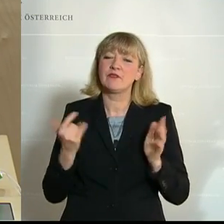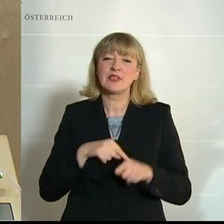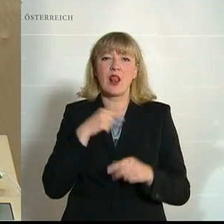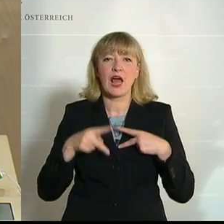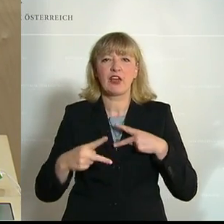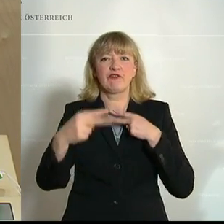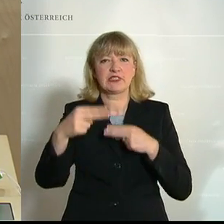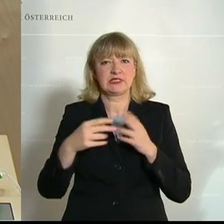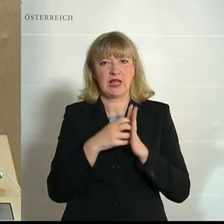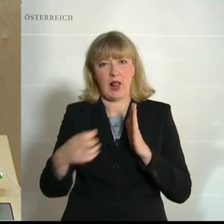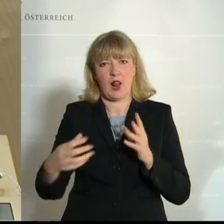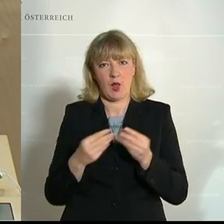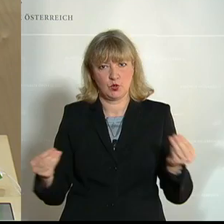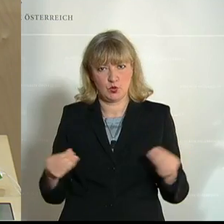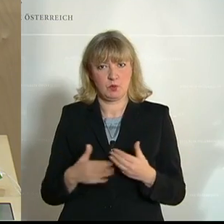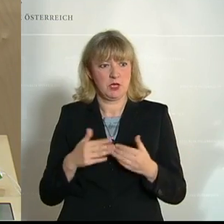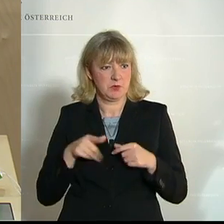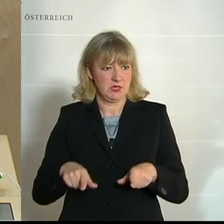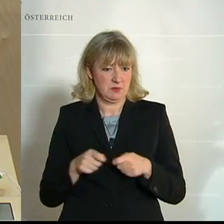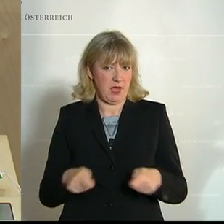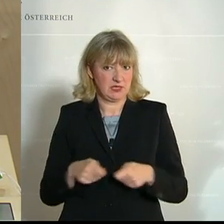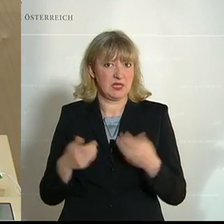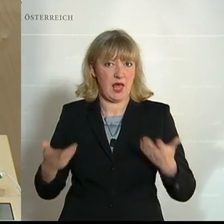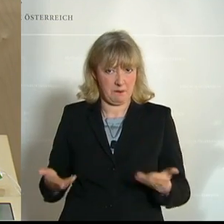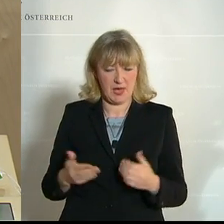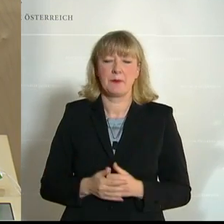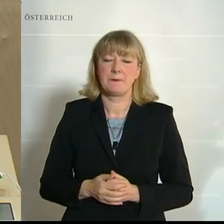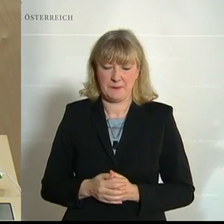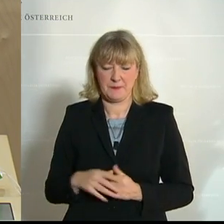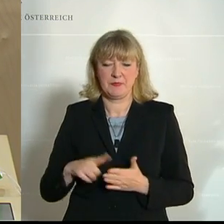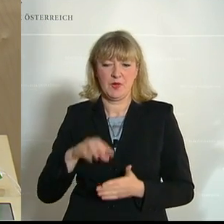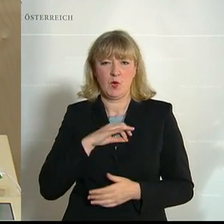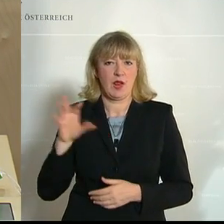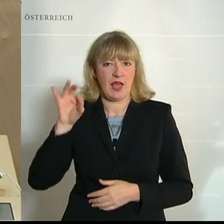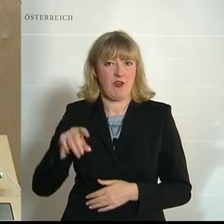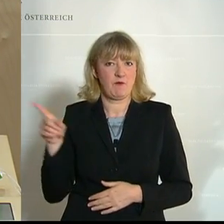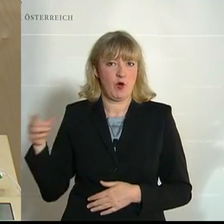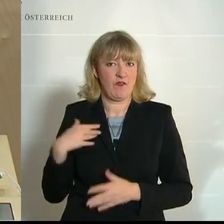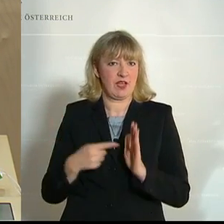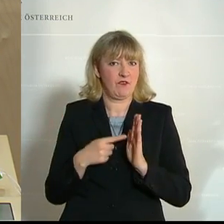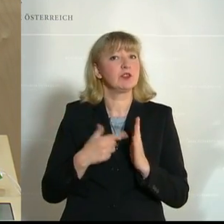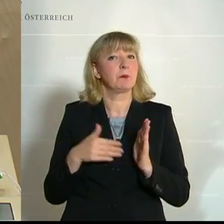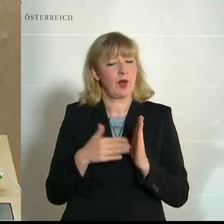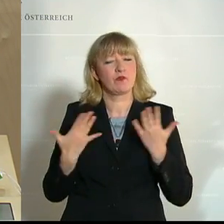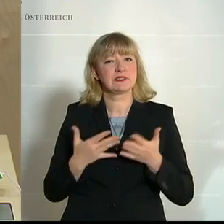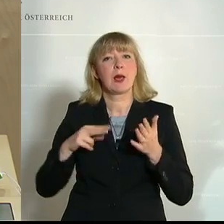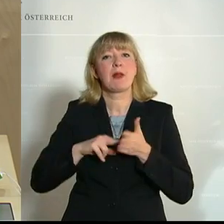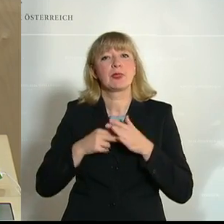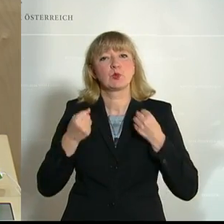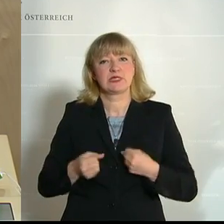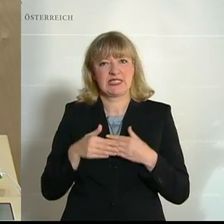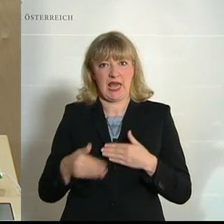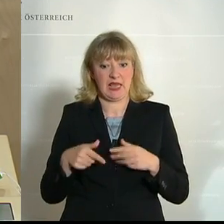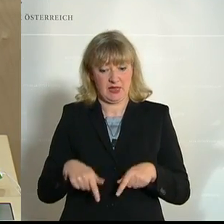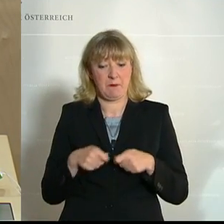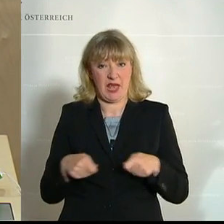Lösungen. Langfristige Lösungen wie diese Maßnahme. Und weil der Kollege von der FPÖ das gefordert hat, Planungssicherheit. Genau mit